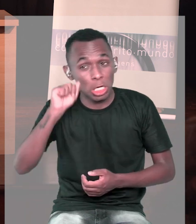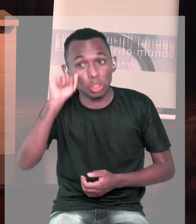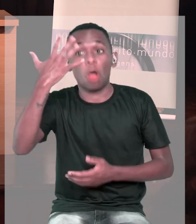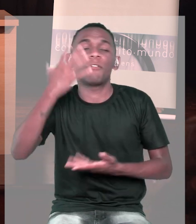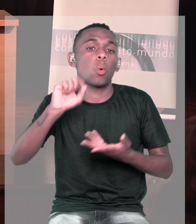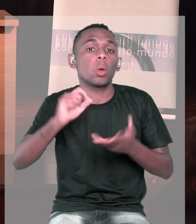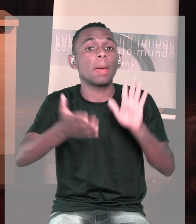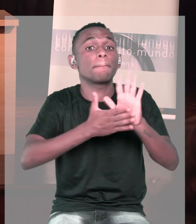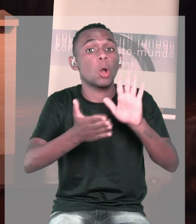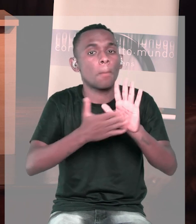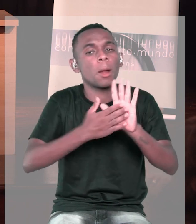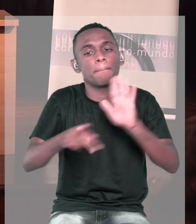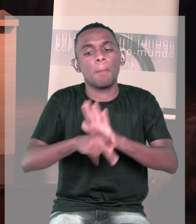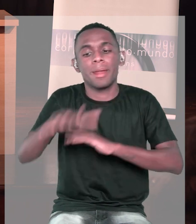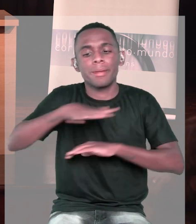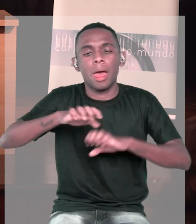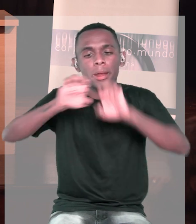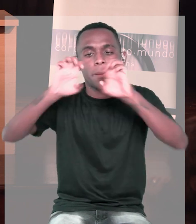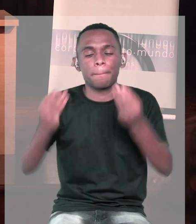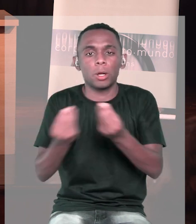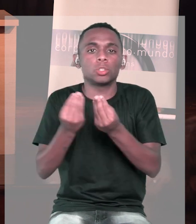foram propostas pelo pensamento ecológico, como a